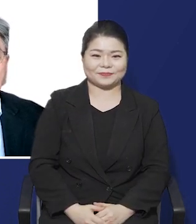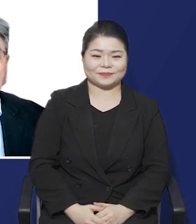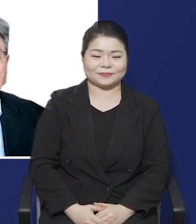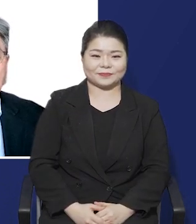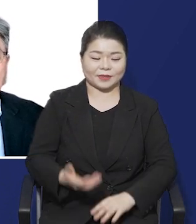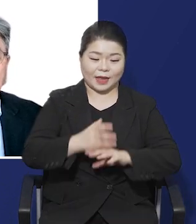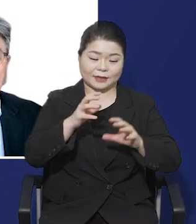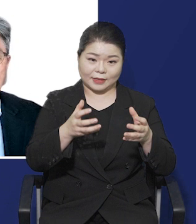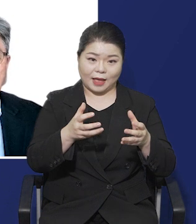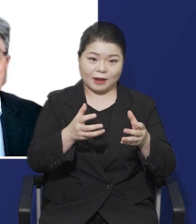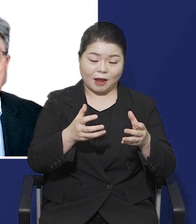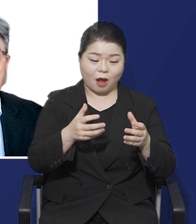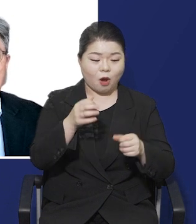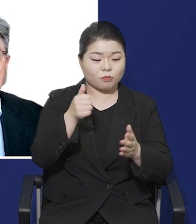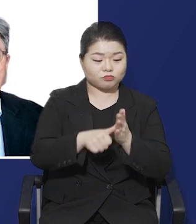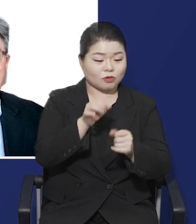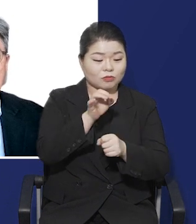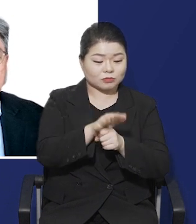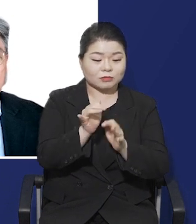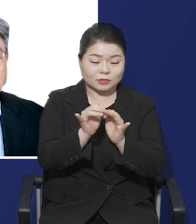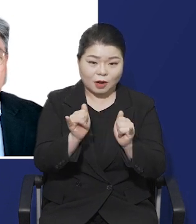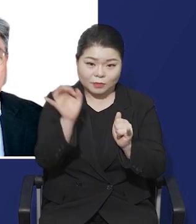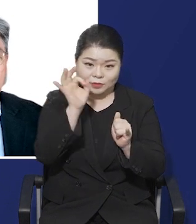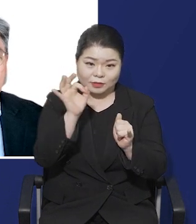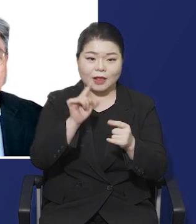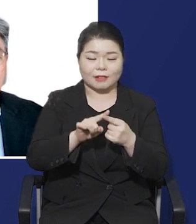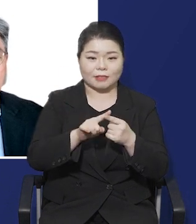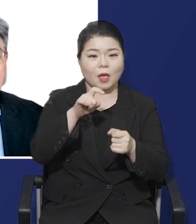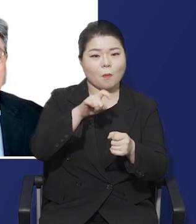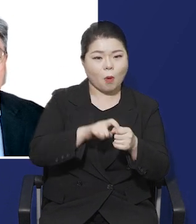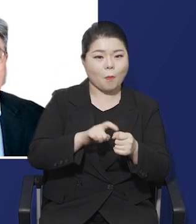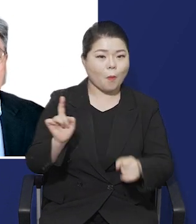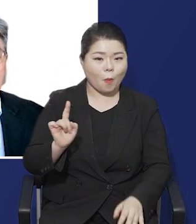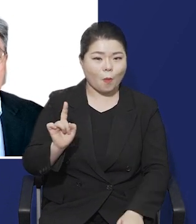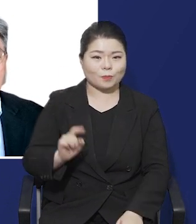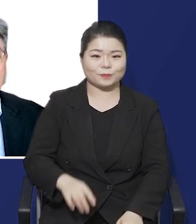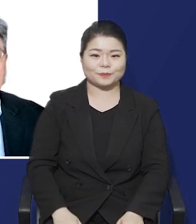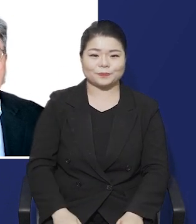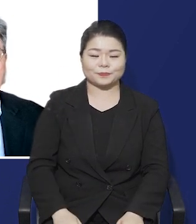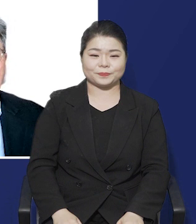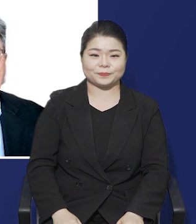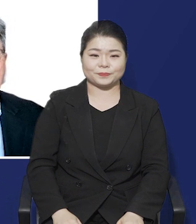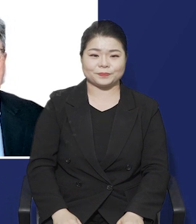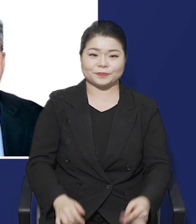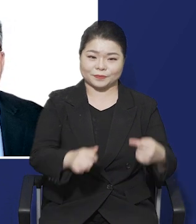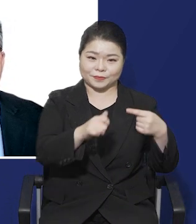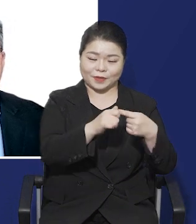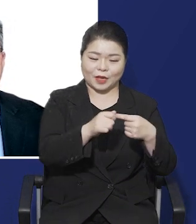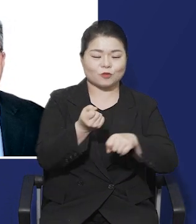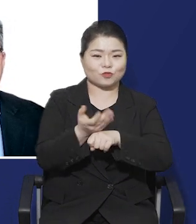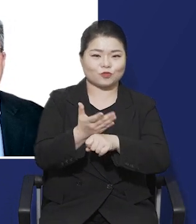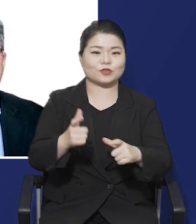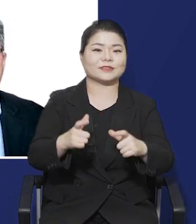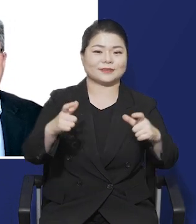이러한 해외 바이어 발굴은 다음과 같은 목표를 달성하기에 수행이 되는데요. 첫째 목표로는 수출